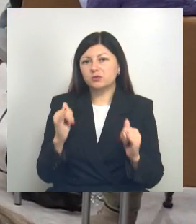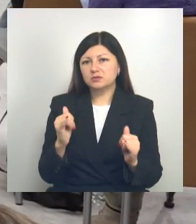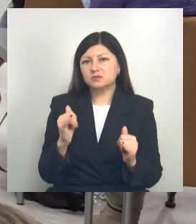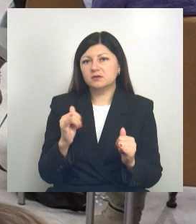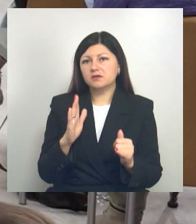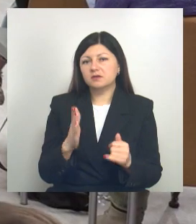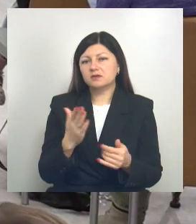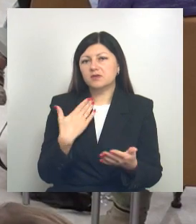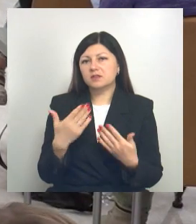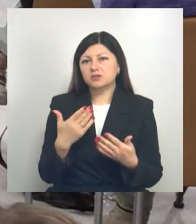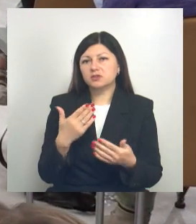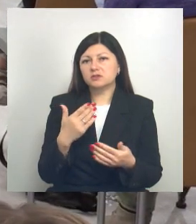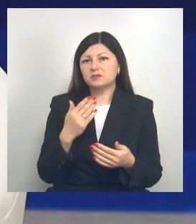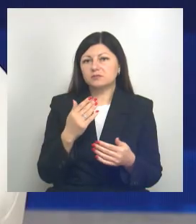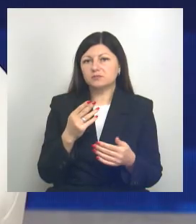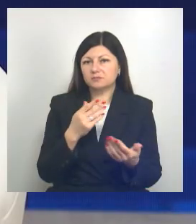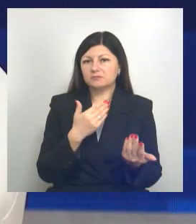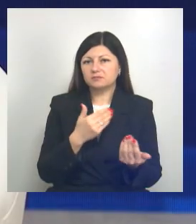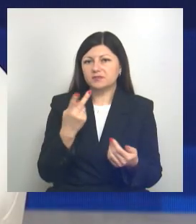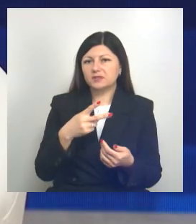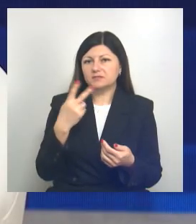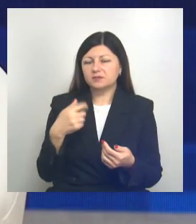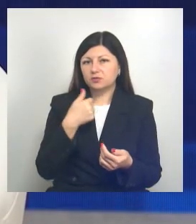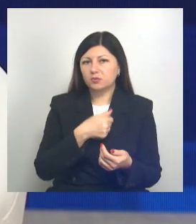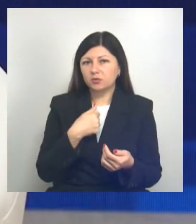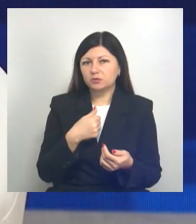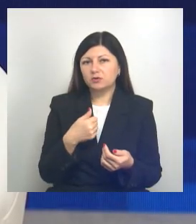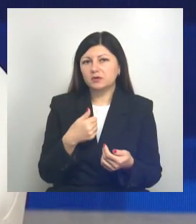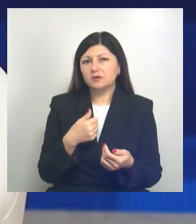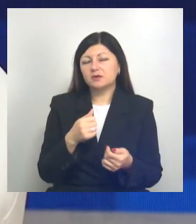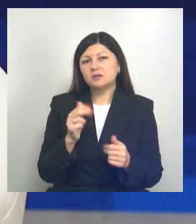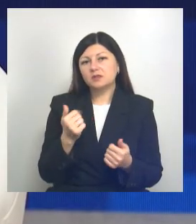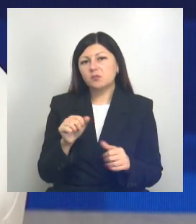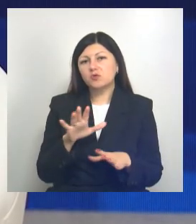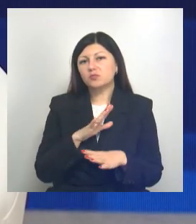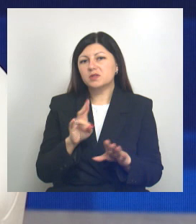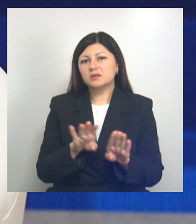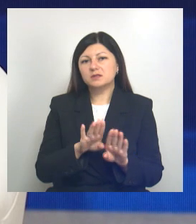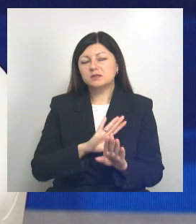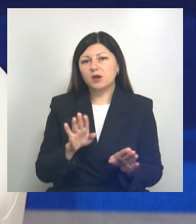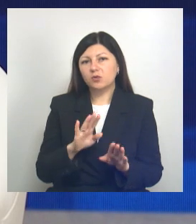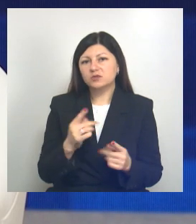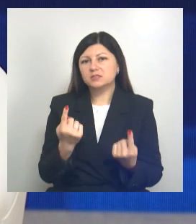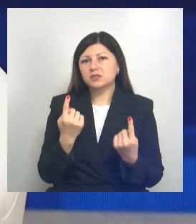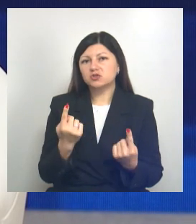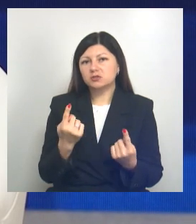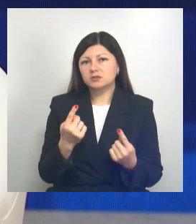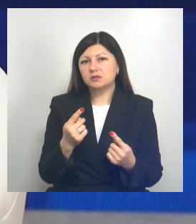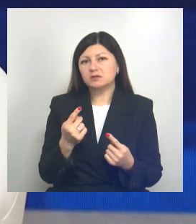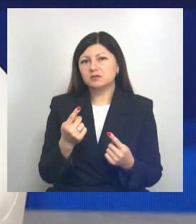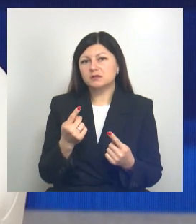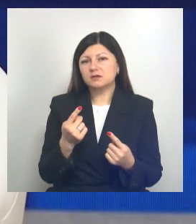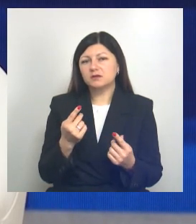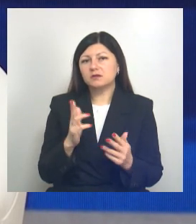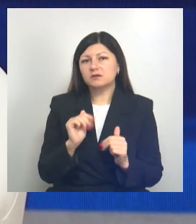к 2022 году. Поэтому, да, он может быть не такой значительный, как